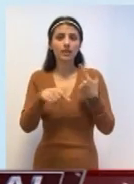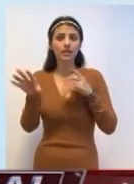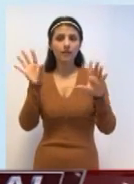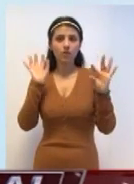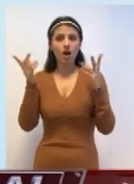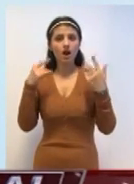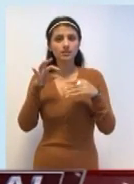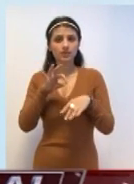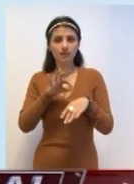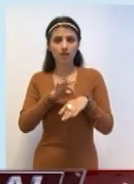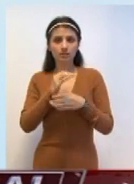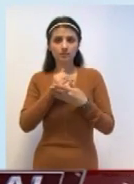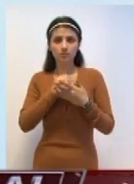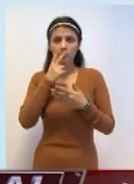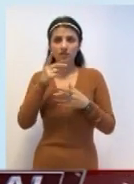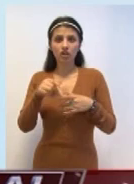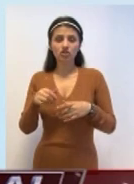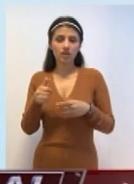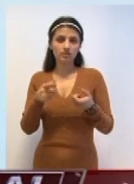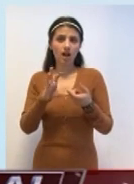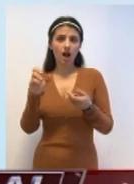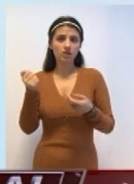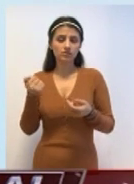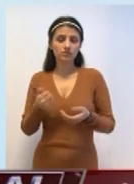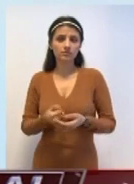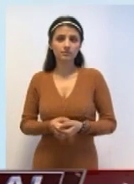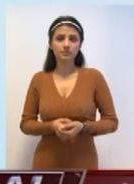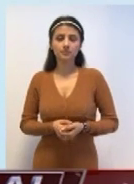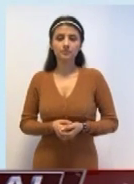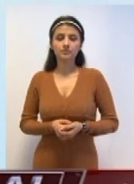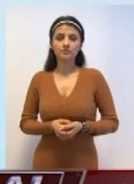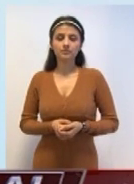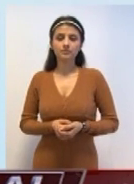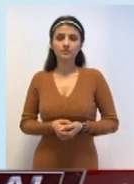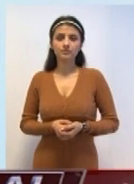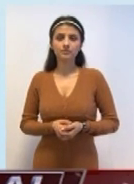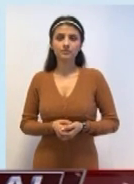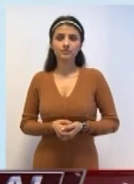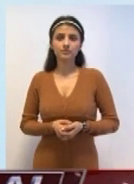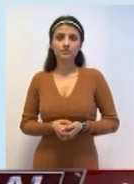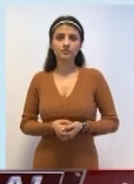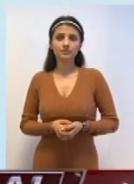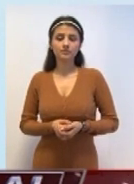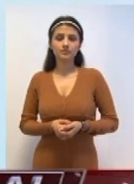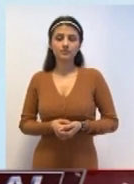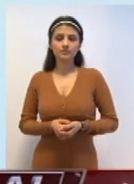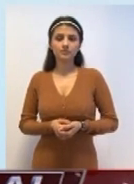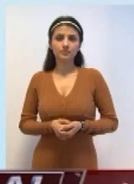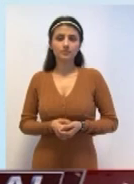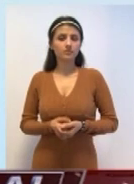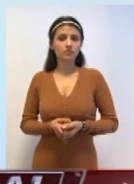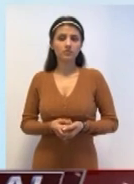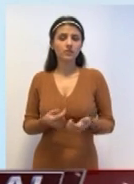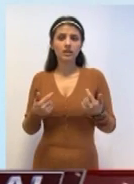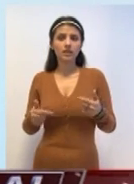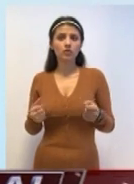furnizat spitalului alte informații în legătură cu motivele care au condus la... Să vorbiți